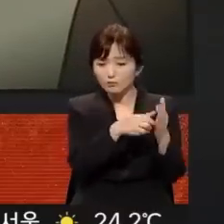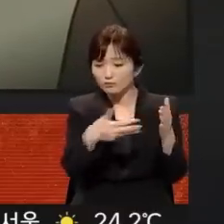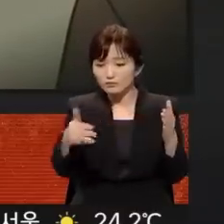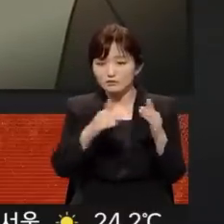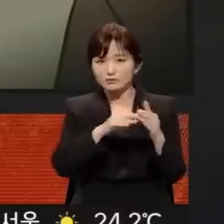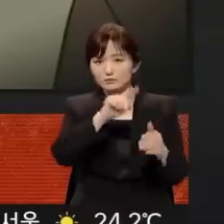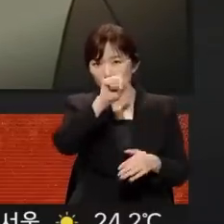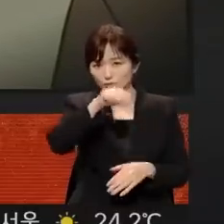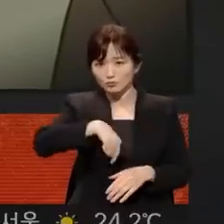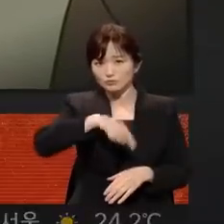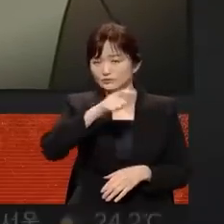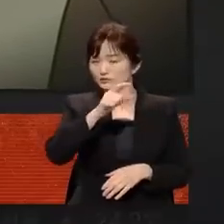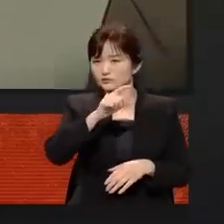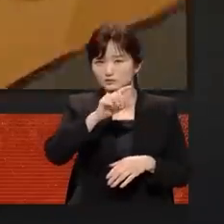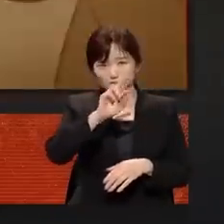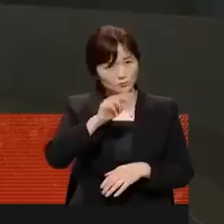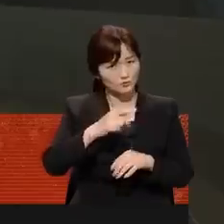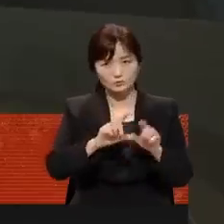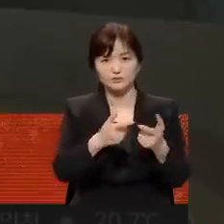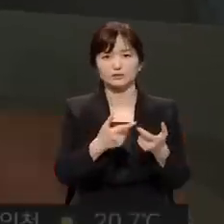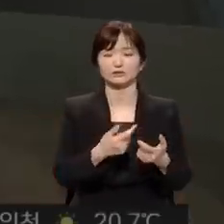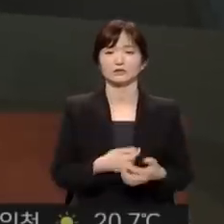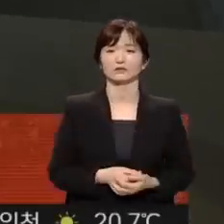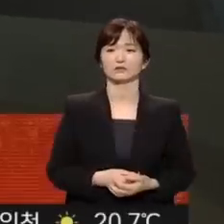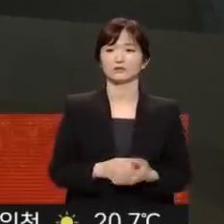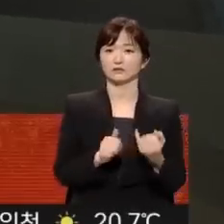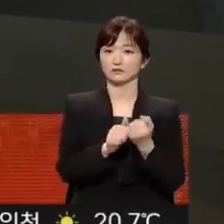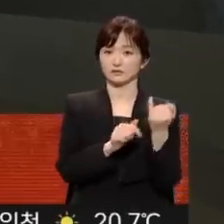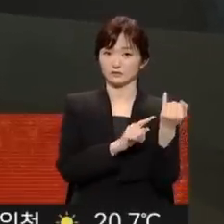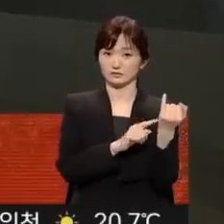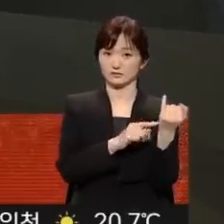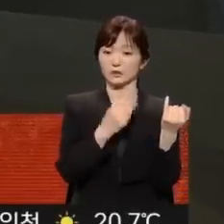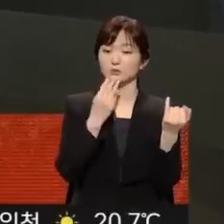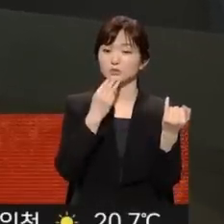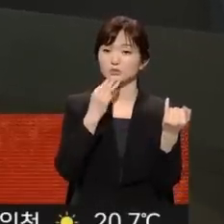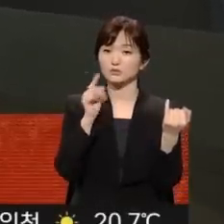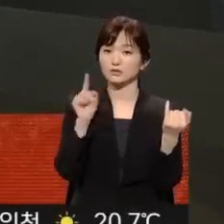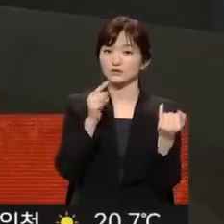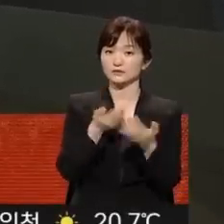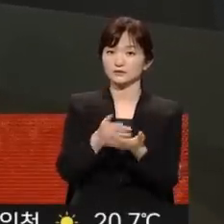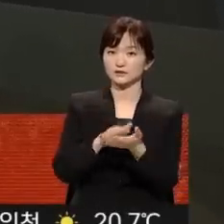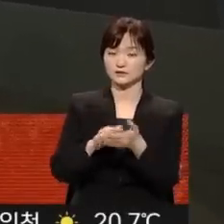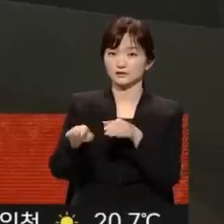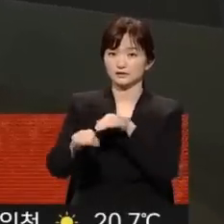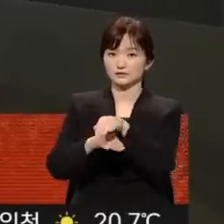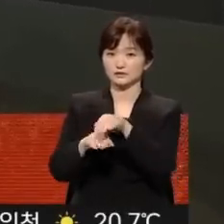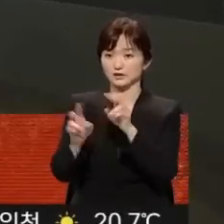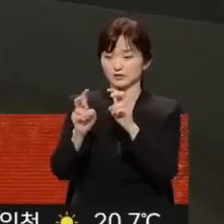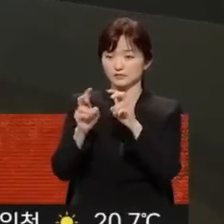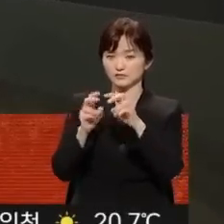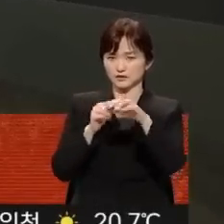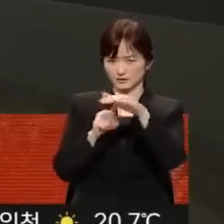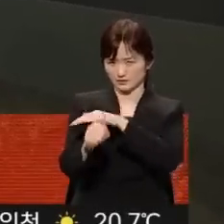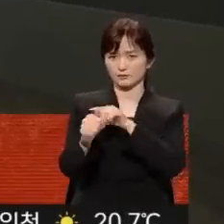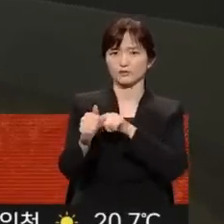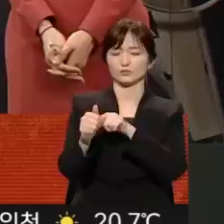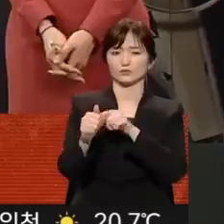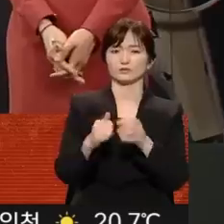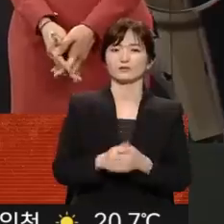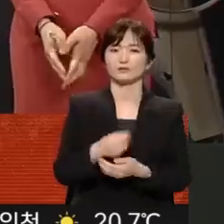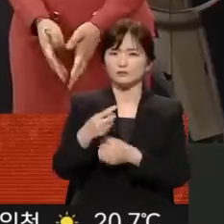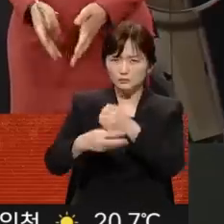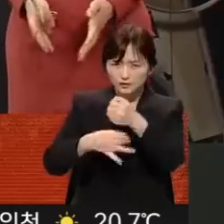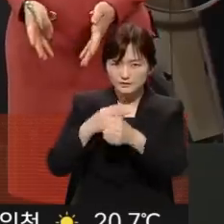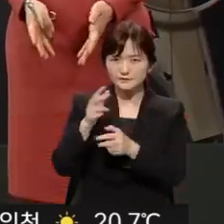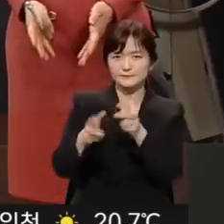안 들어온다는 내용. 그런데 이 아내는 서울의 한 렌터카 업체의 젊은 대표입니다. 몇 년